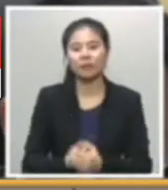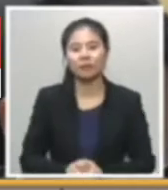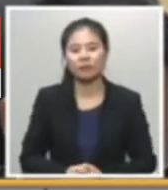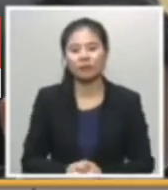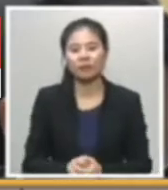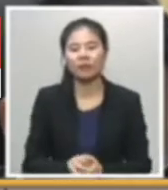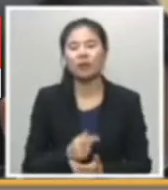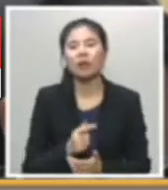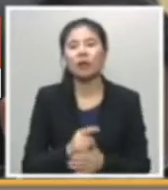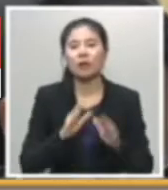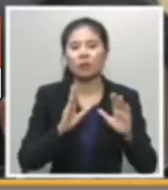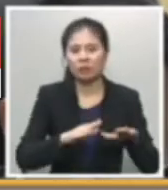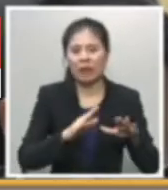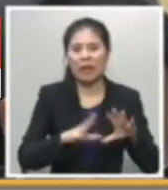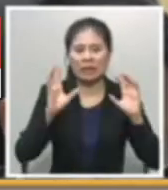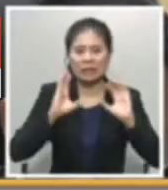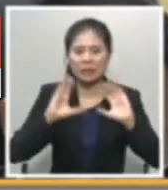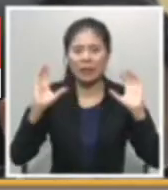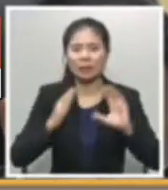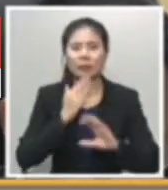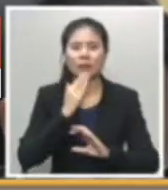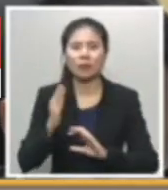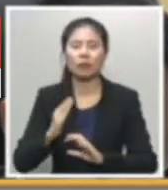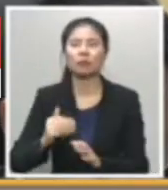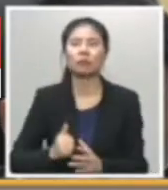างรัฐบาลไปตลอดไปนะครับ